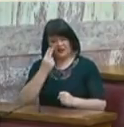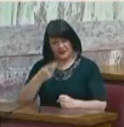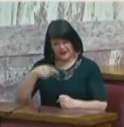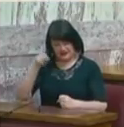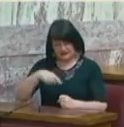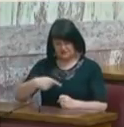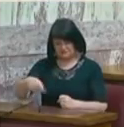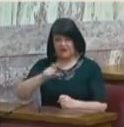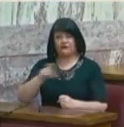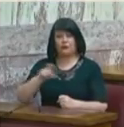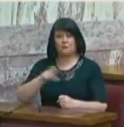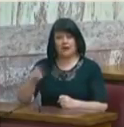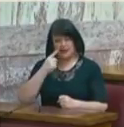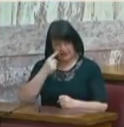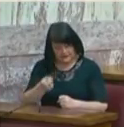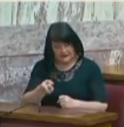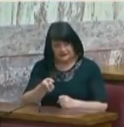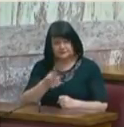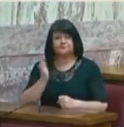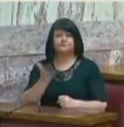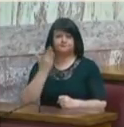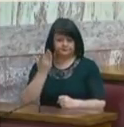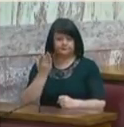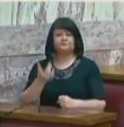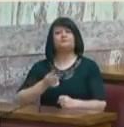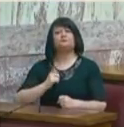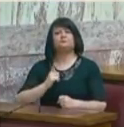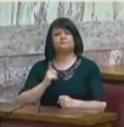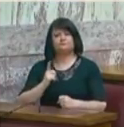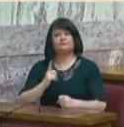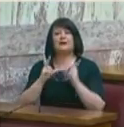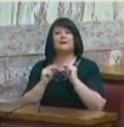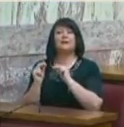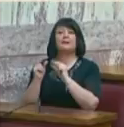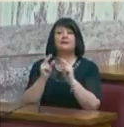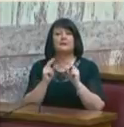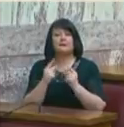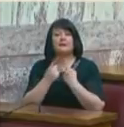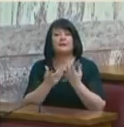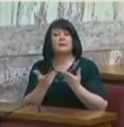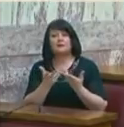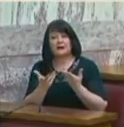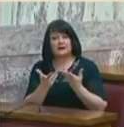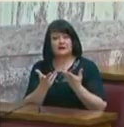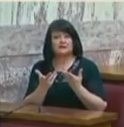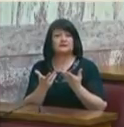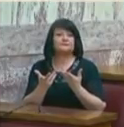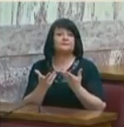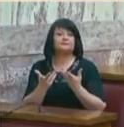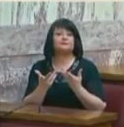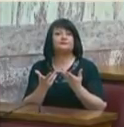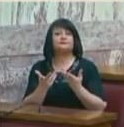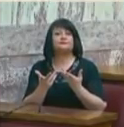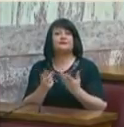εβδομάδες, όταν και αναμένεται να καταλήξουν οι συζητήσεις και οι διαπραγματεύσεις για τα δύο